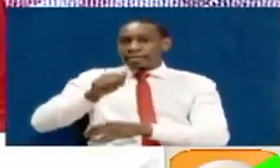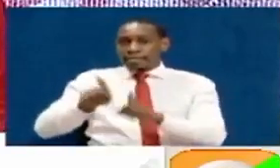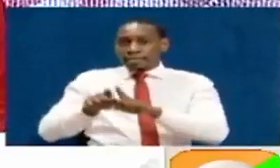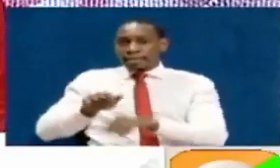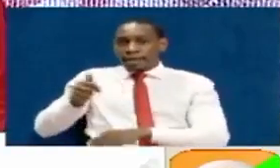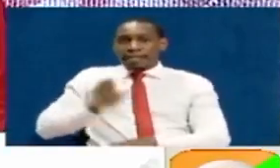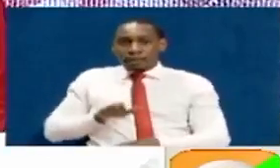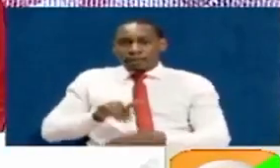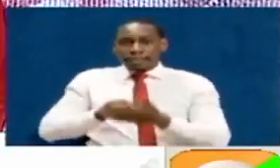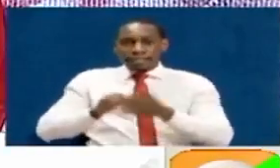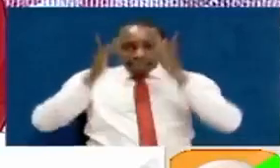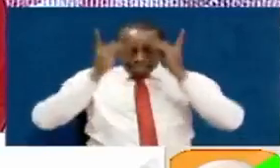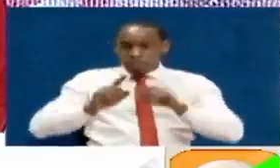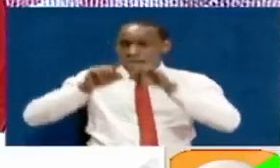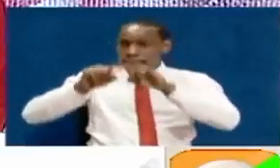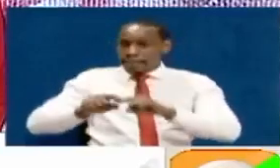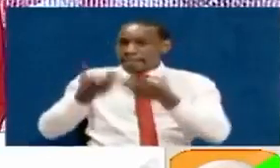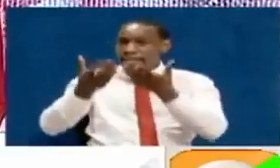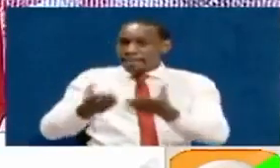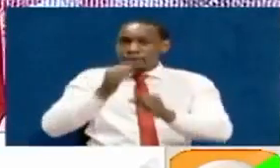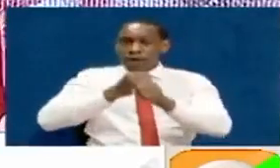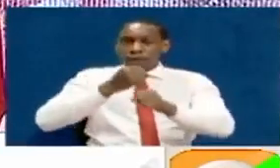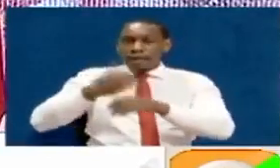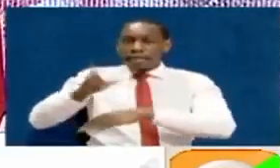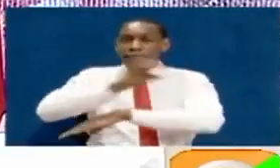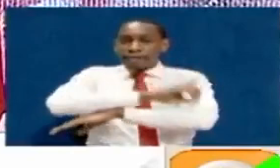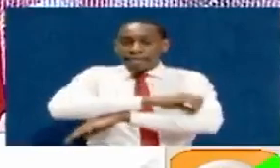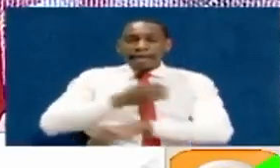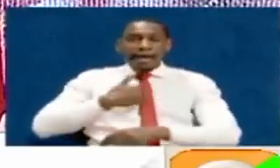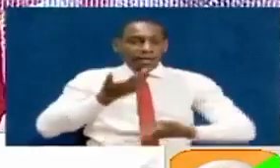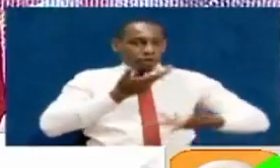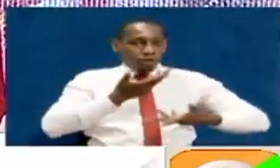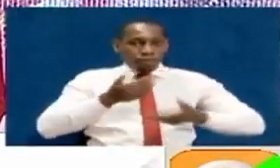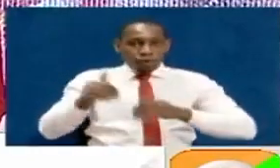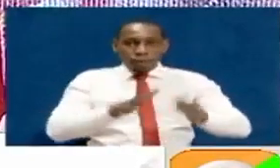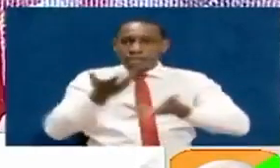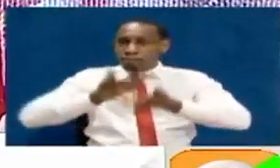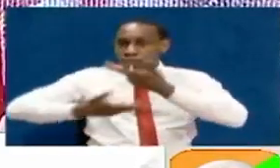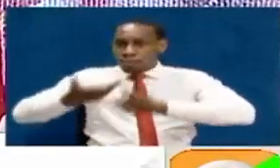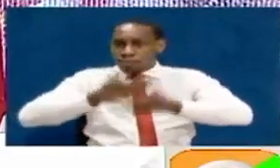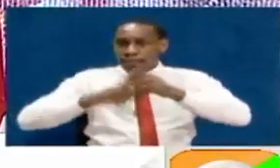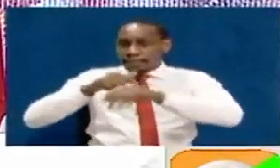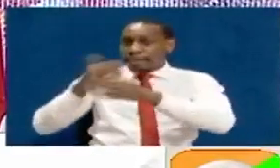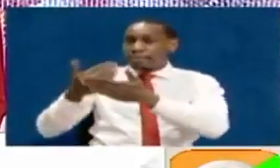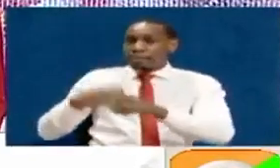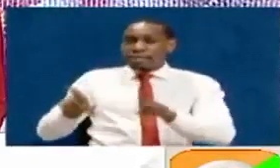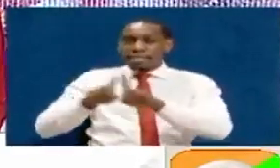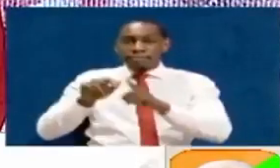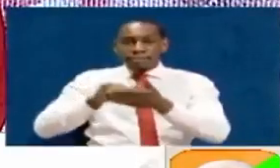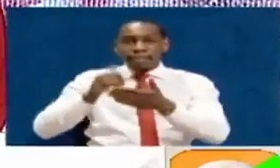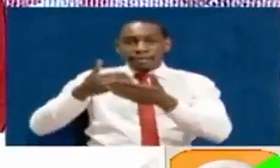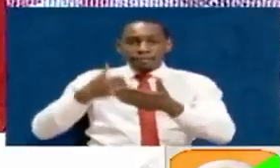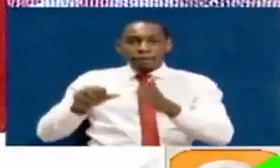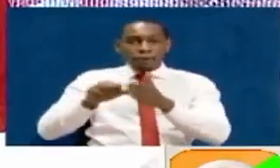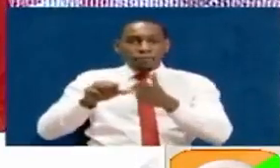ambaye ujuzi wake unategemewa sana katika shughuli za kila siku. Nilipata fursa ya kutangamana naye wakati mmoja, na ilikuwa ni